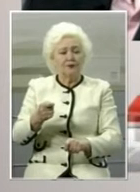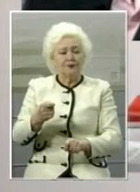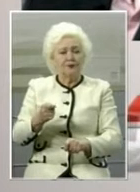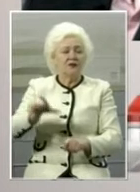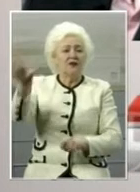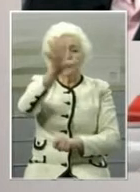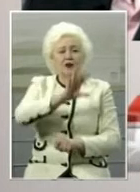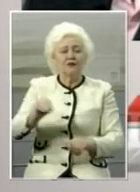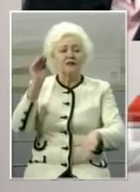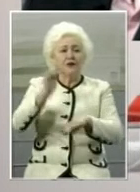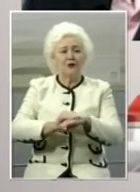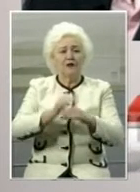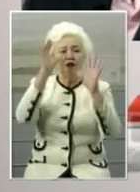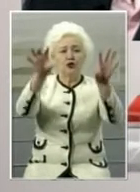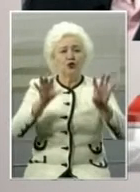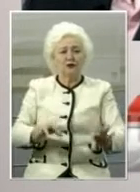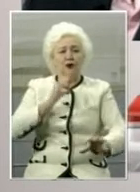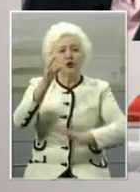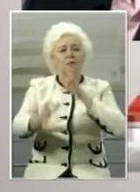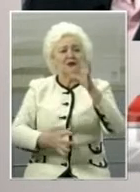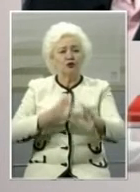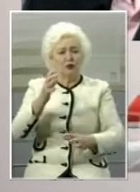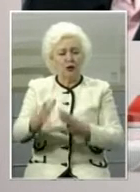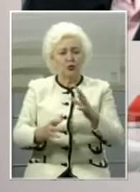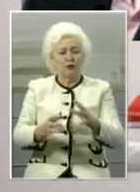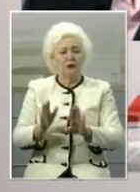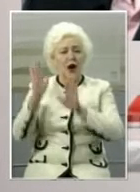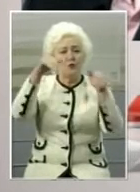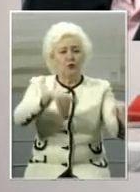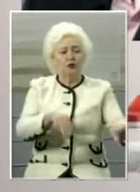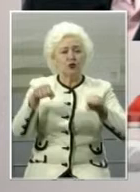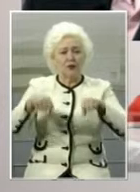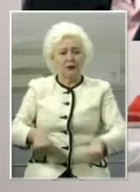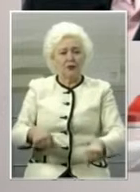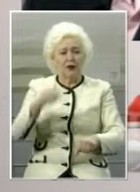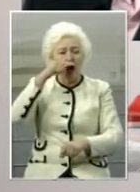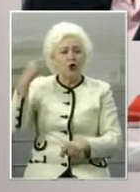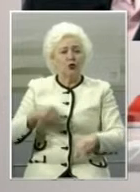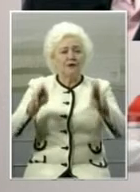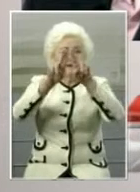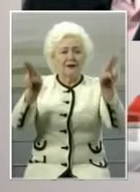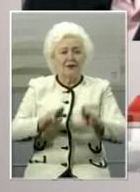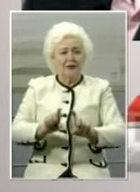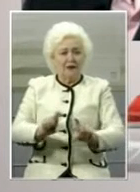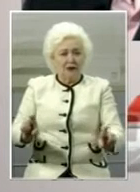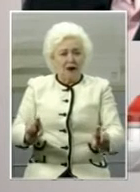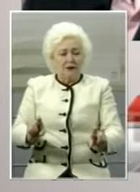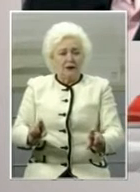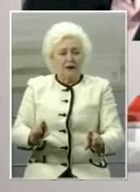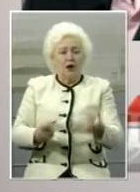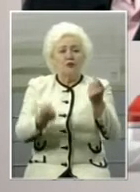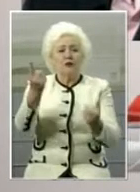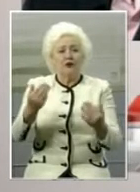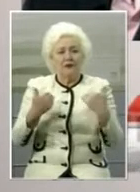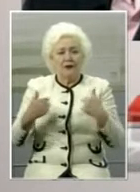всі фактично канони міжнародного морського права. Російська Федерація проявила